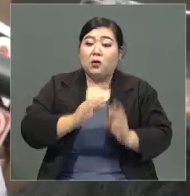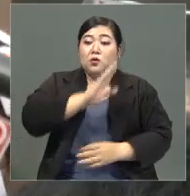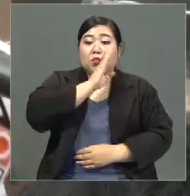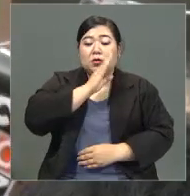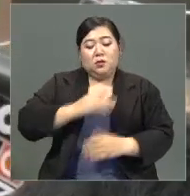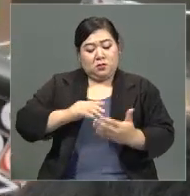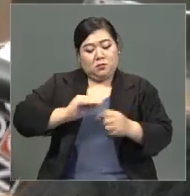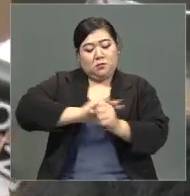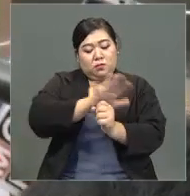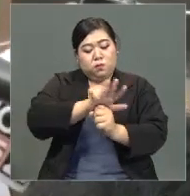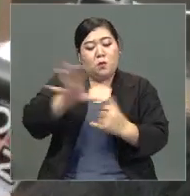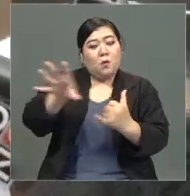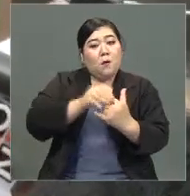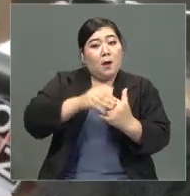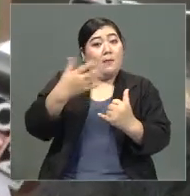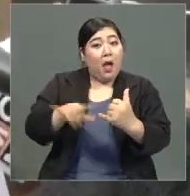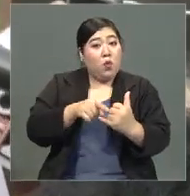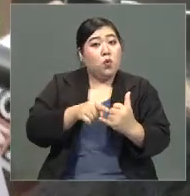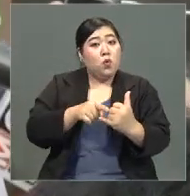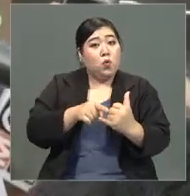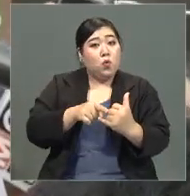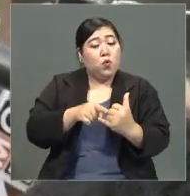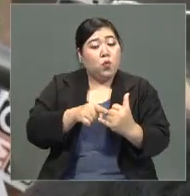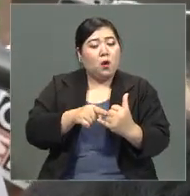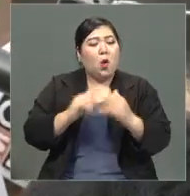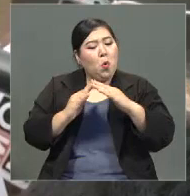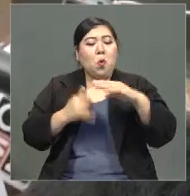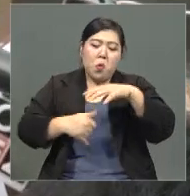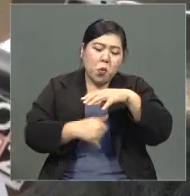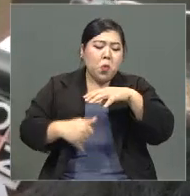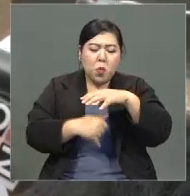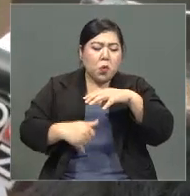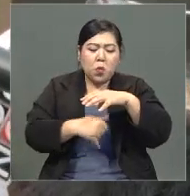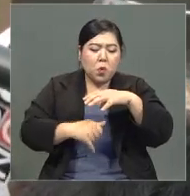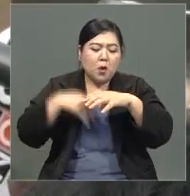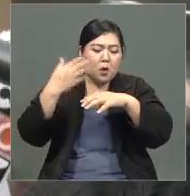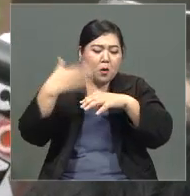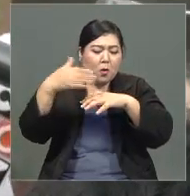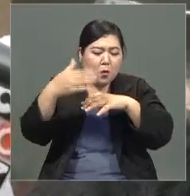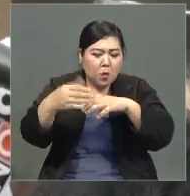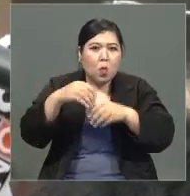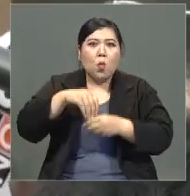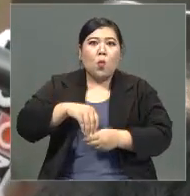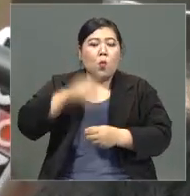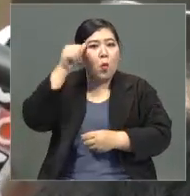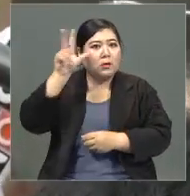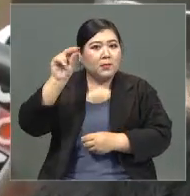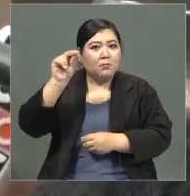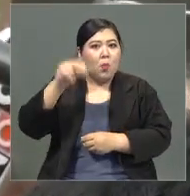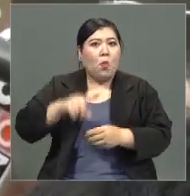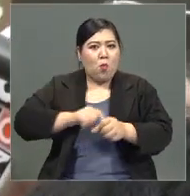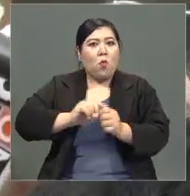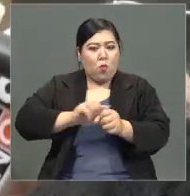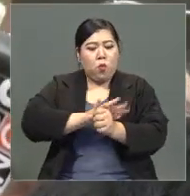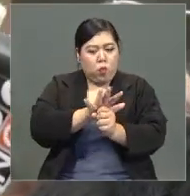นี่ยยังพบการติดเชื้อจนกระทั่งถึงวันที่ร่วมวันที่30แต่หมายว่าการพบ